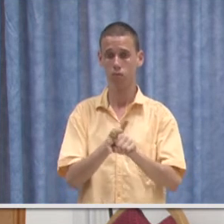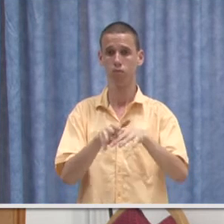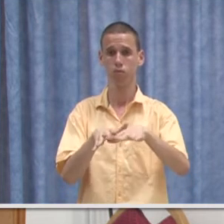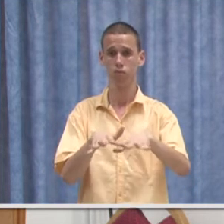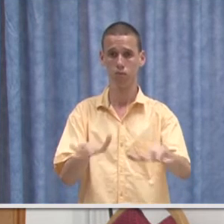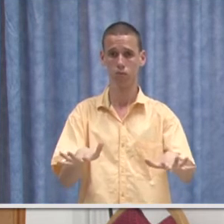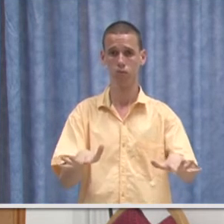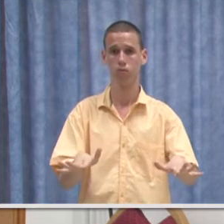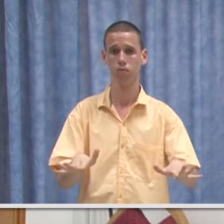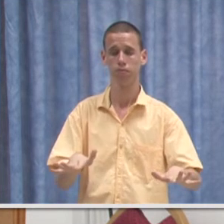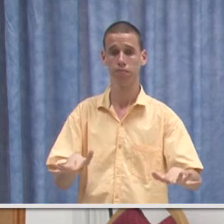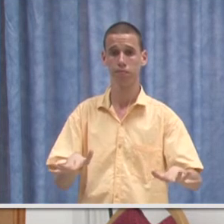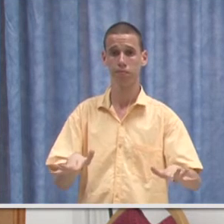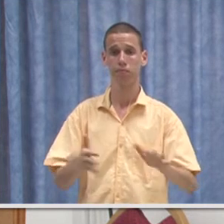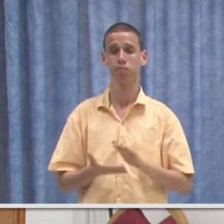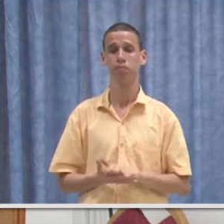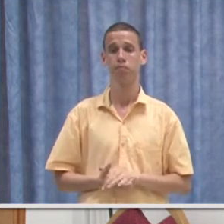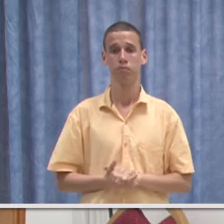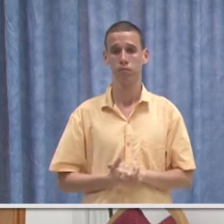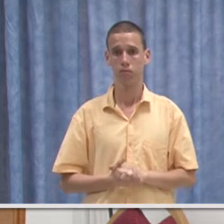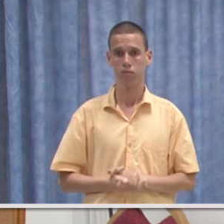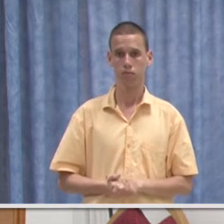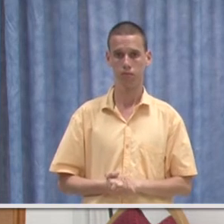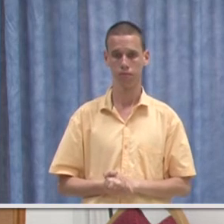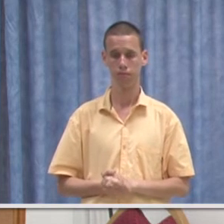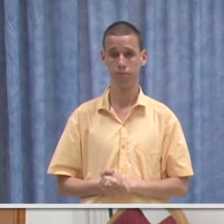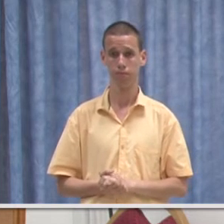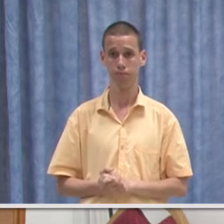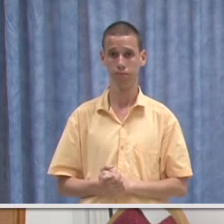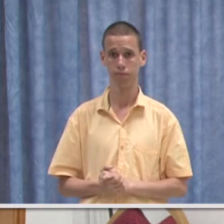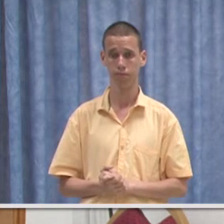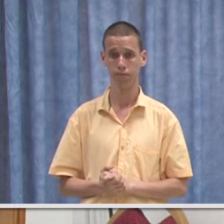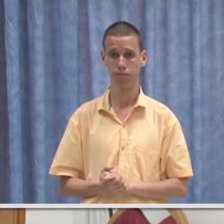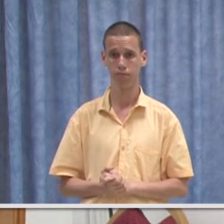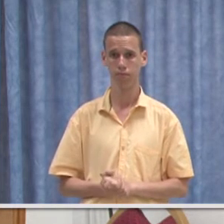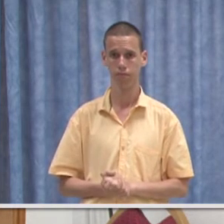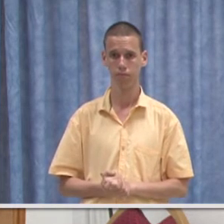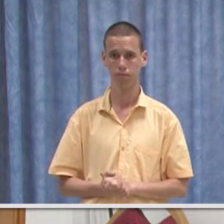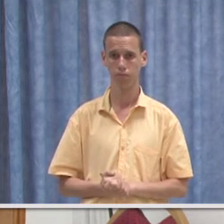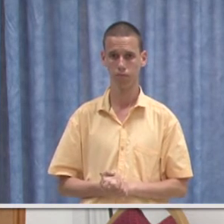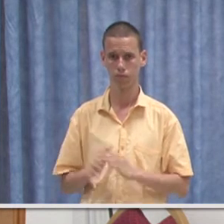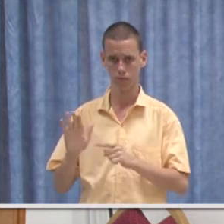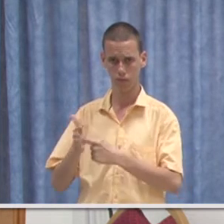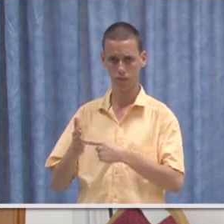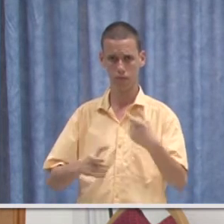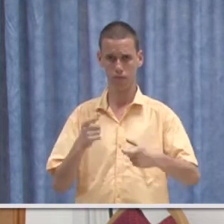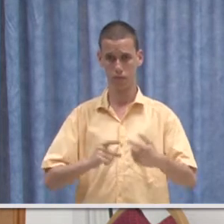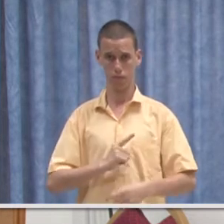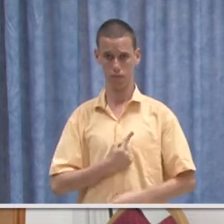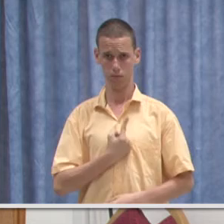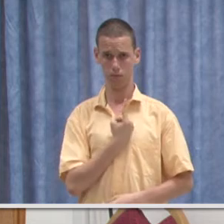l'infection va dehors en public. Mais c'est moi, il est responsabilité de tout le monde public pour behave dans,